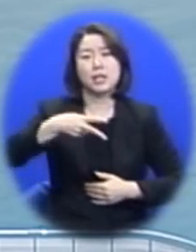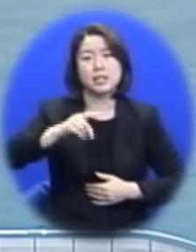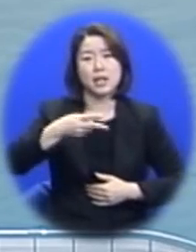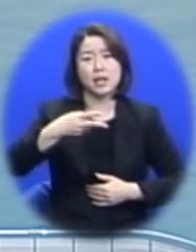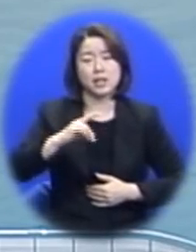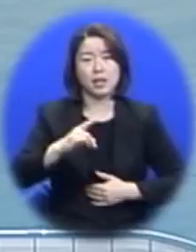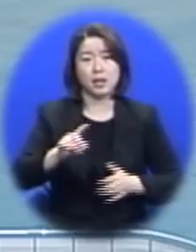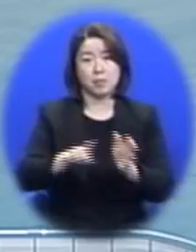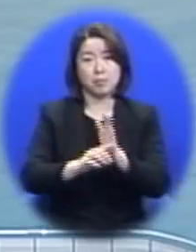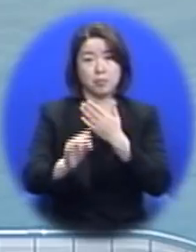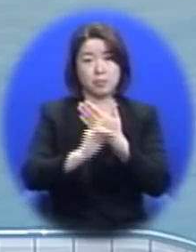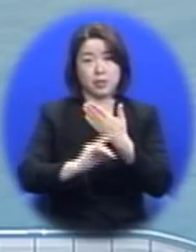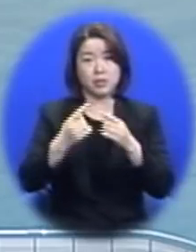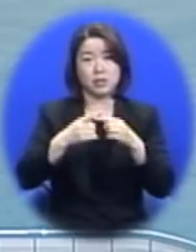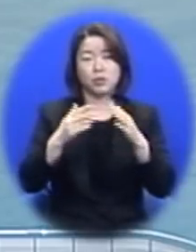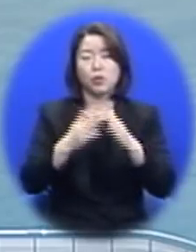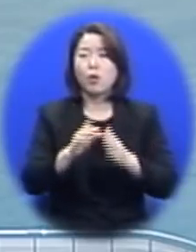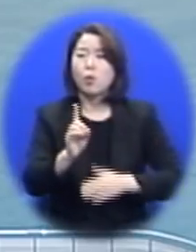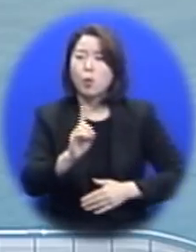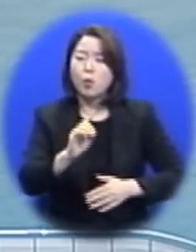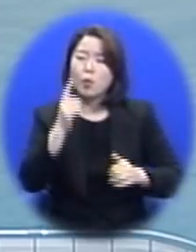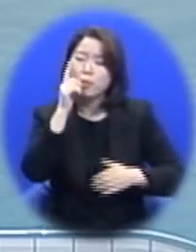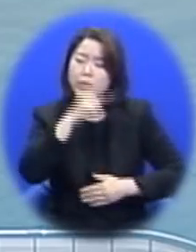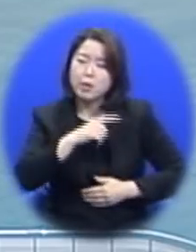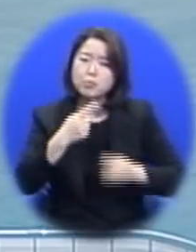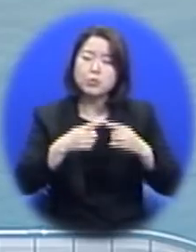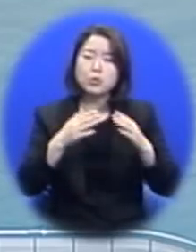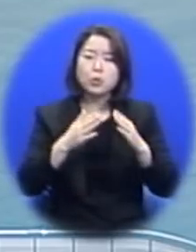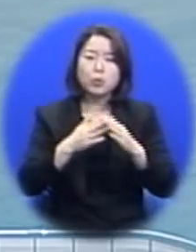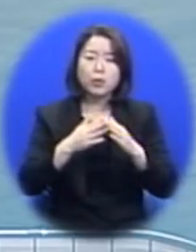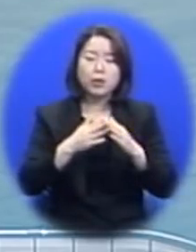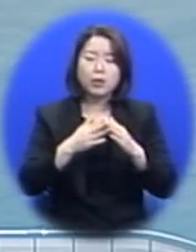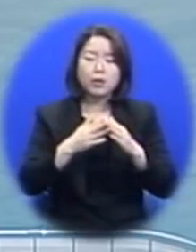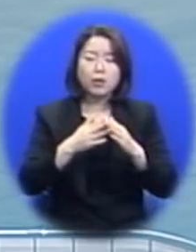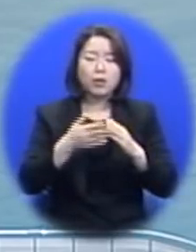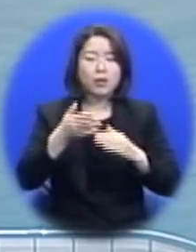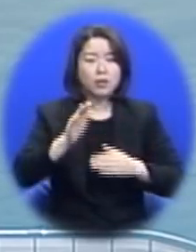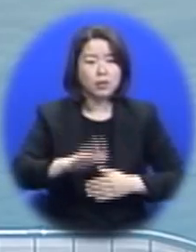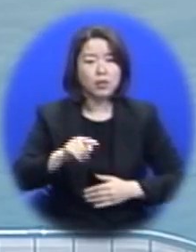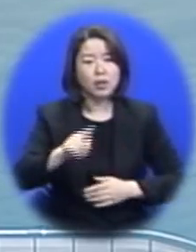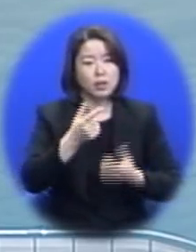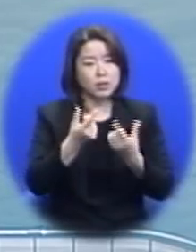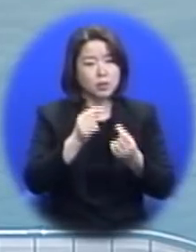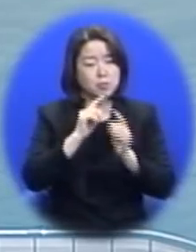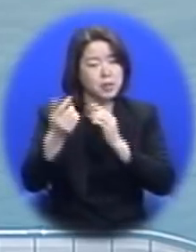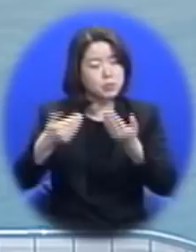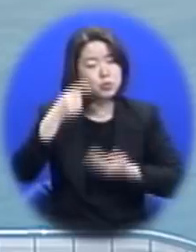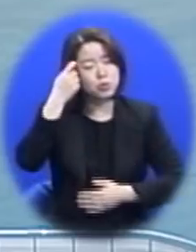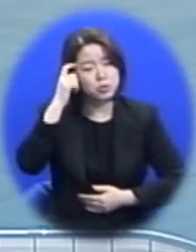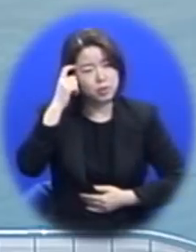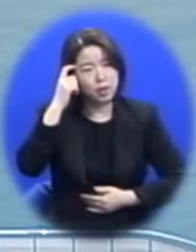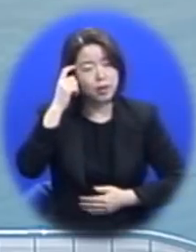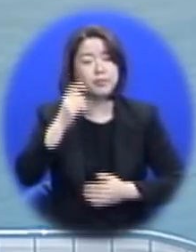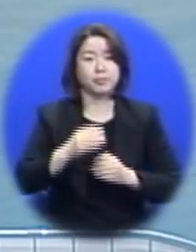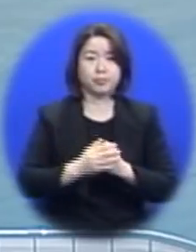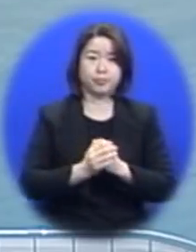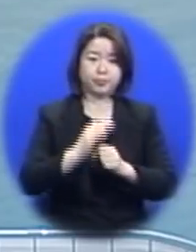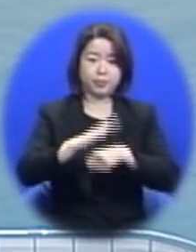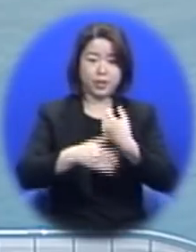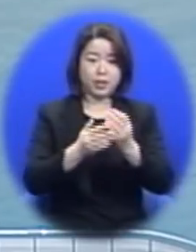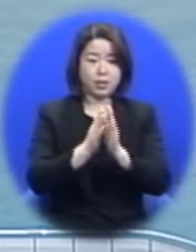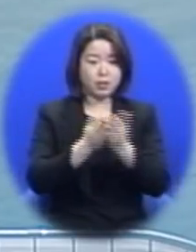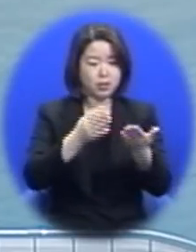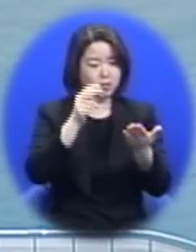나쁜 교회였길래 예수님은 이런 말씀을 하셨을까요? 성경을 가만히 살펴보면